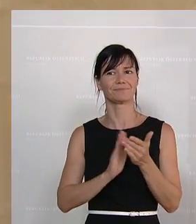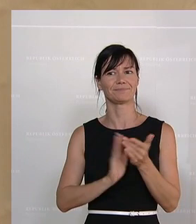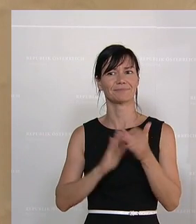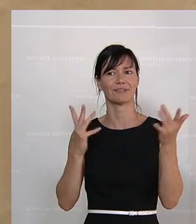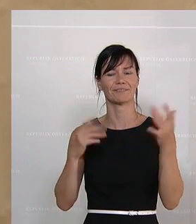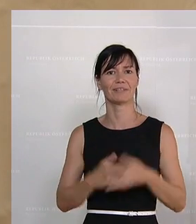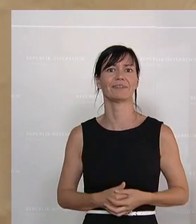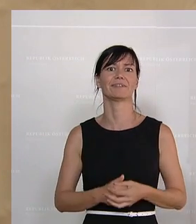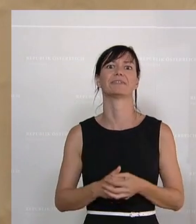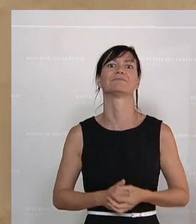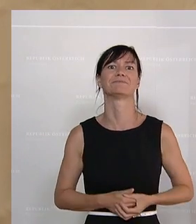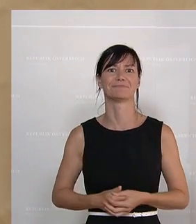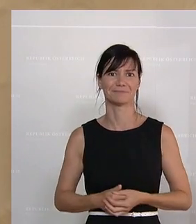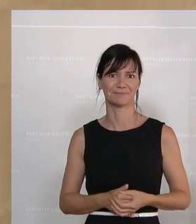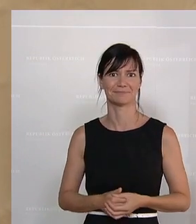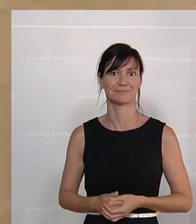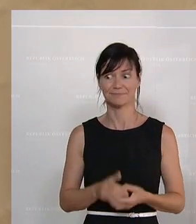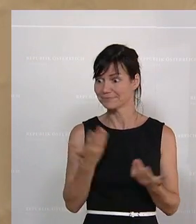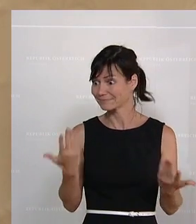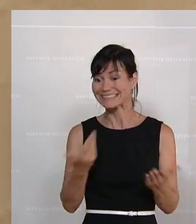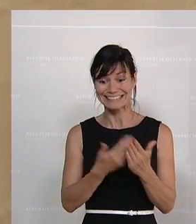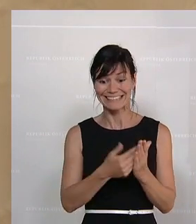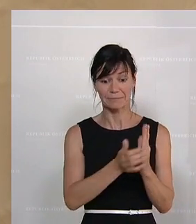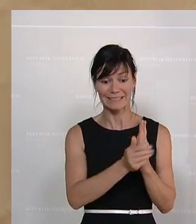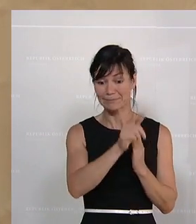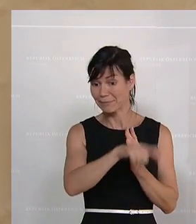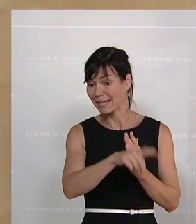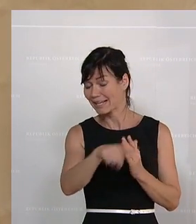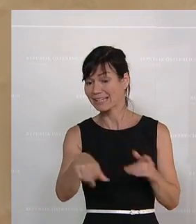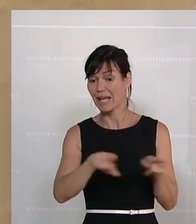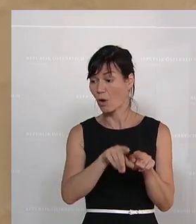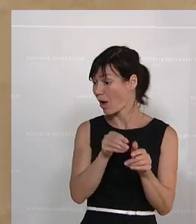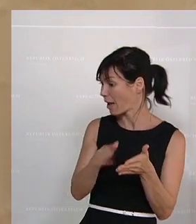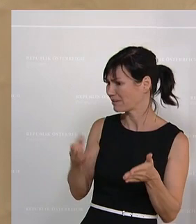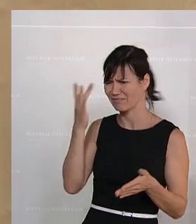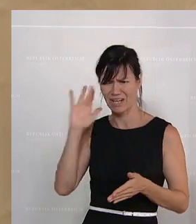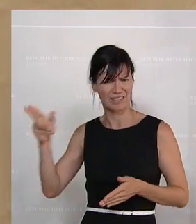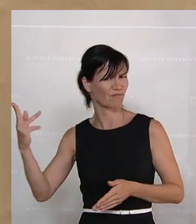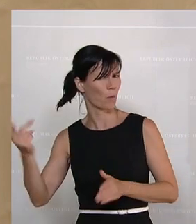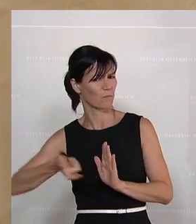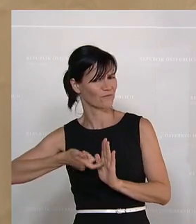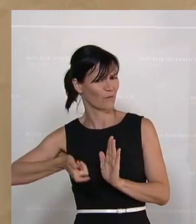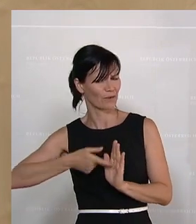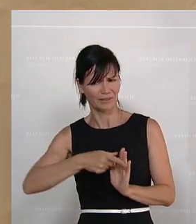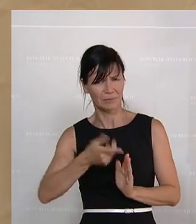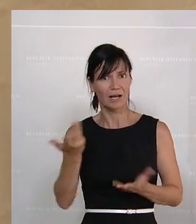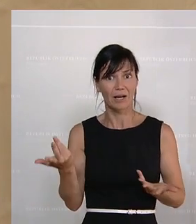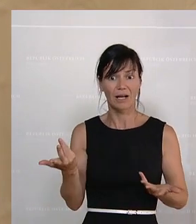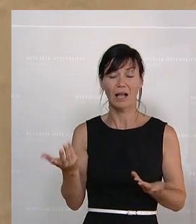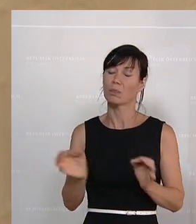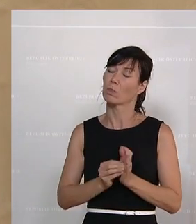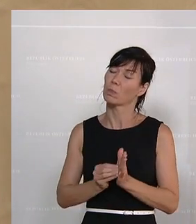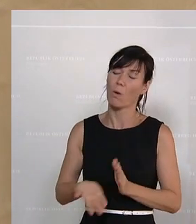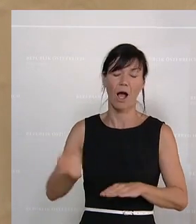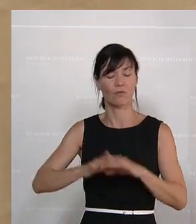stattdessen und darum jetzt von experten abgelehnt warum es trotzdem fordern da sind aber was noch schlimmer ist sie lernen auch die maßnahmen die